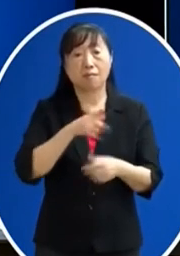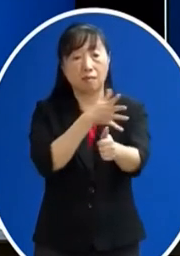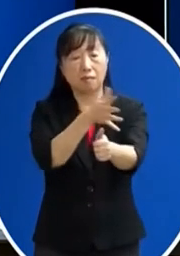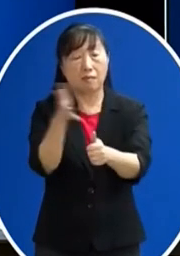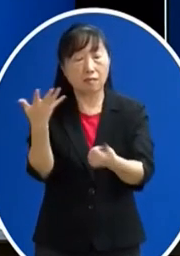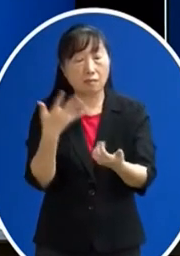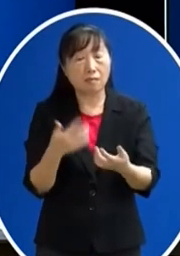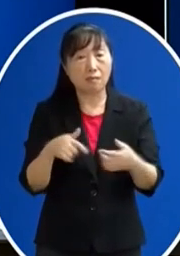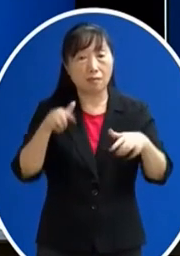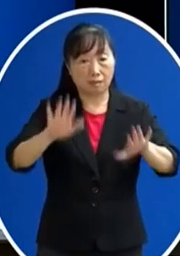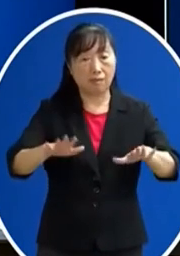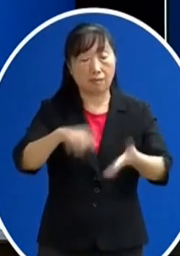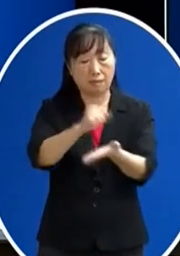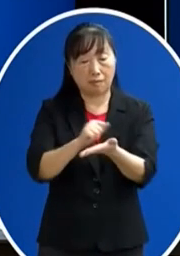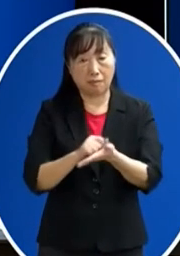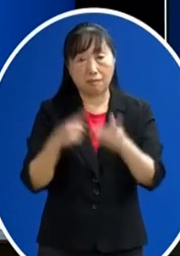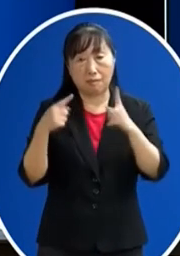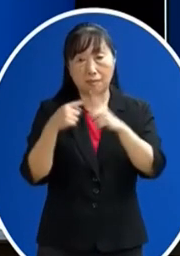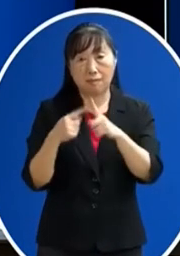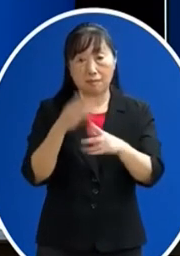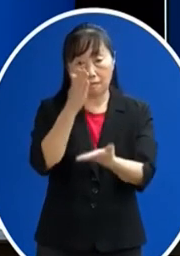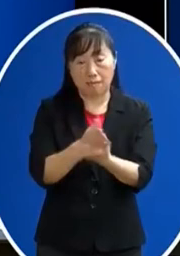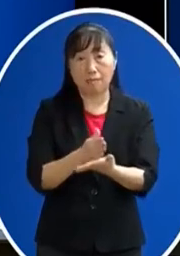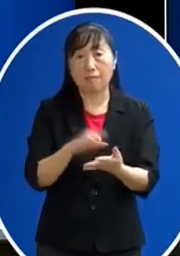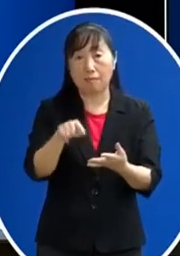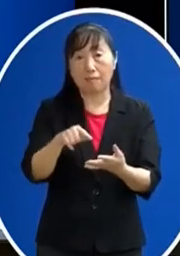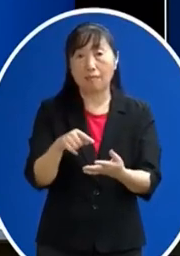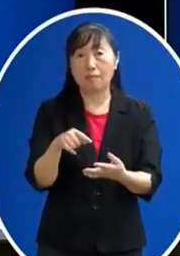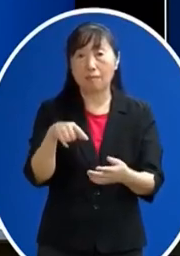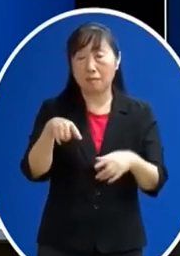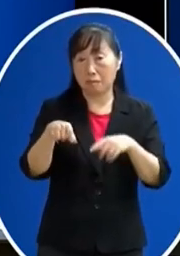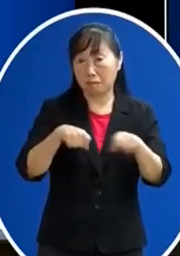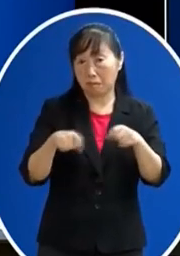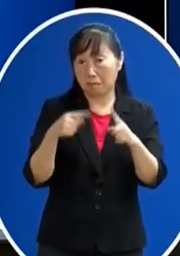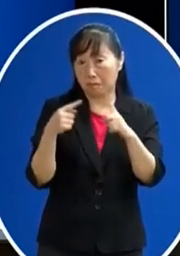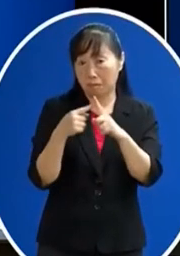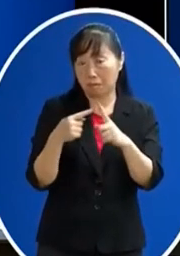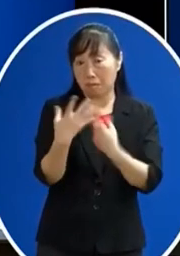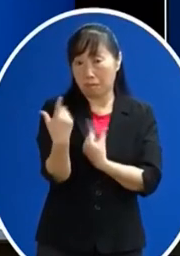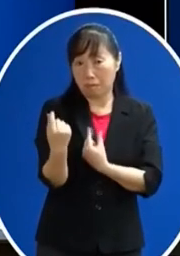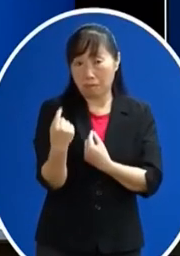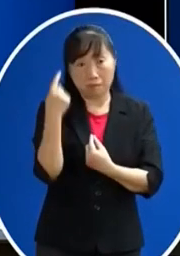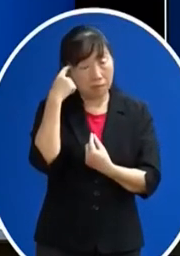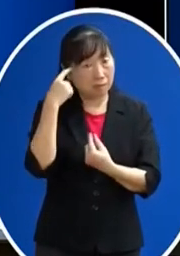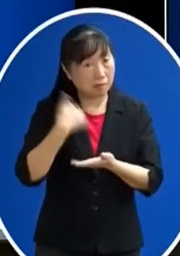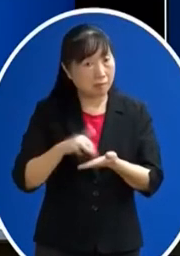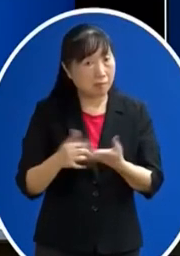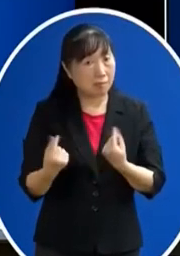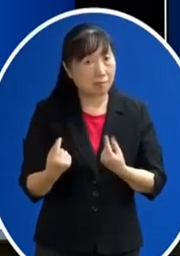天截止，目前登记的人数有没有符合预先的规划？谢谢。